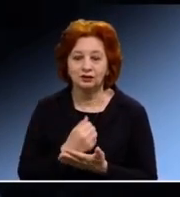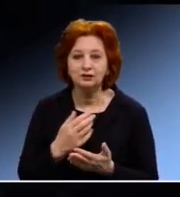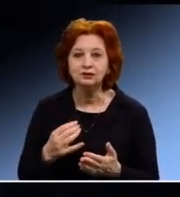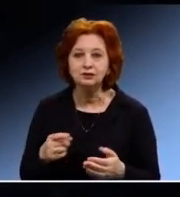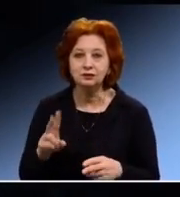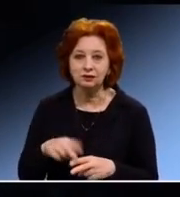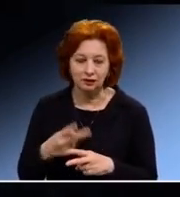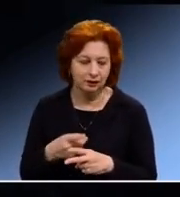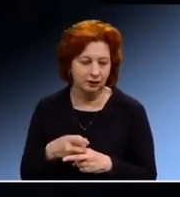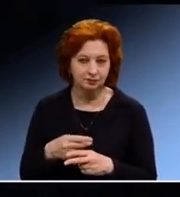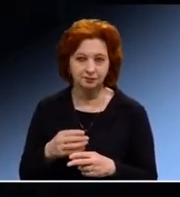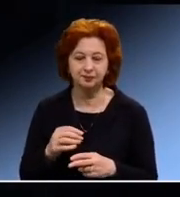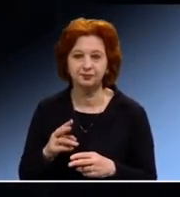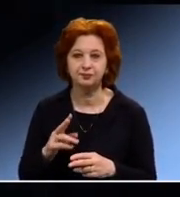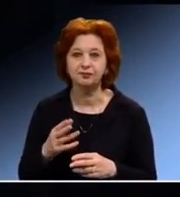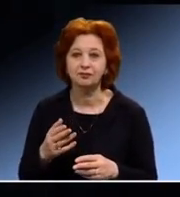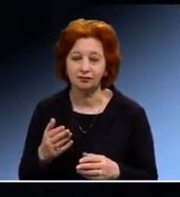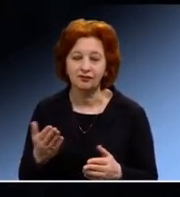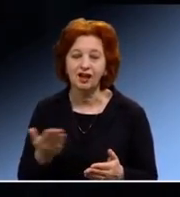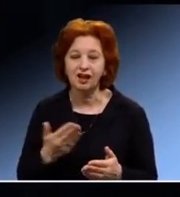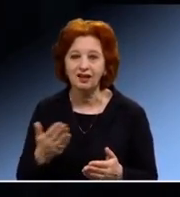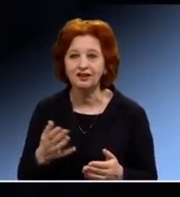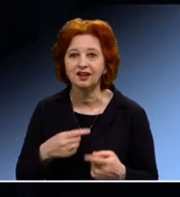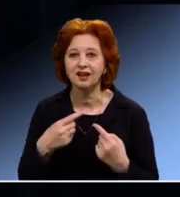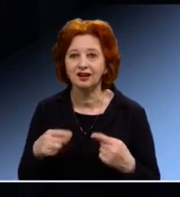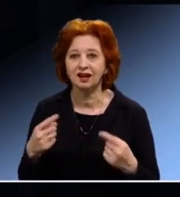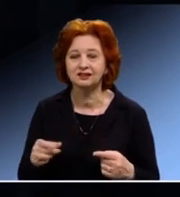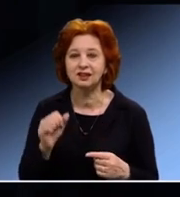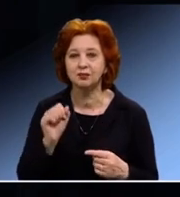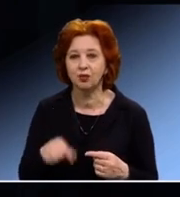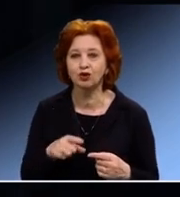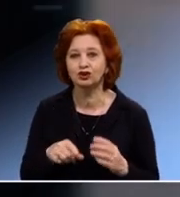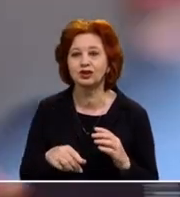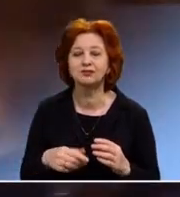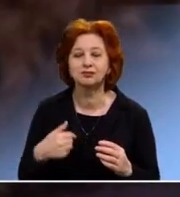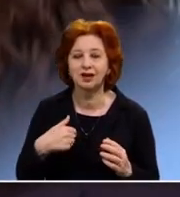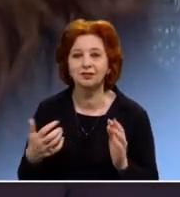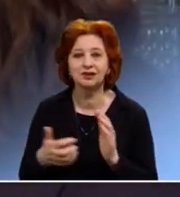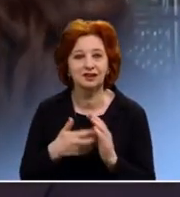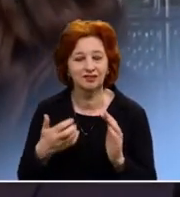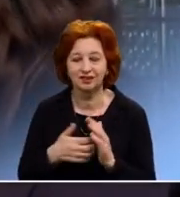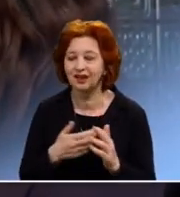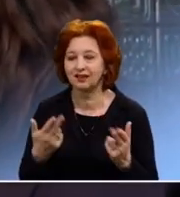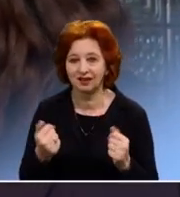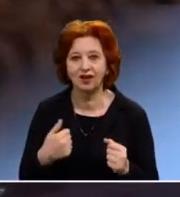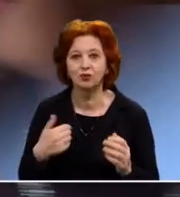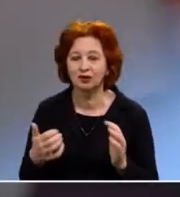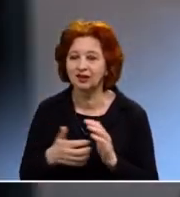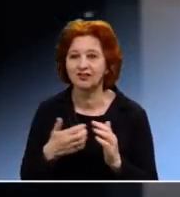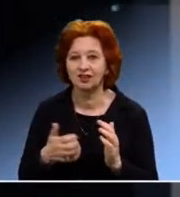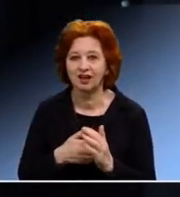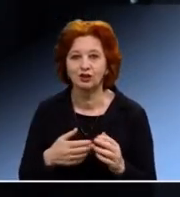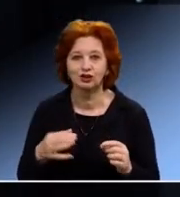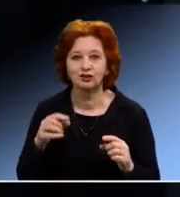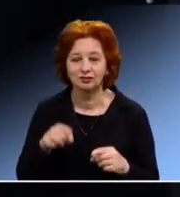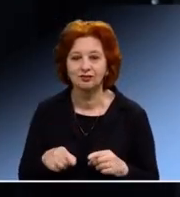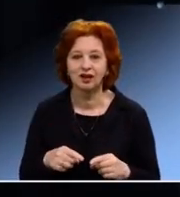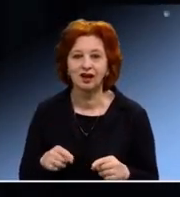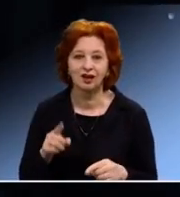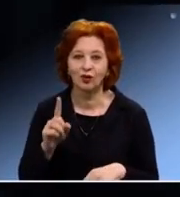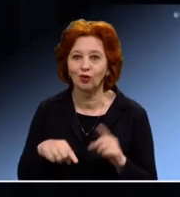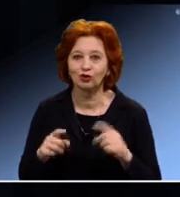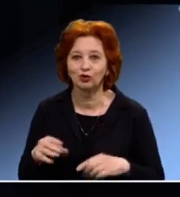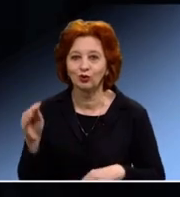найти, есть такие места, где можно просто за денежку небольшую обжечь. Домашней духовки не хватает? Не хватает, потому что в духовке